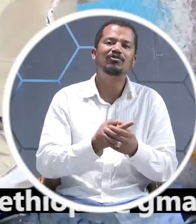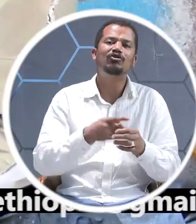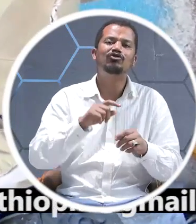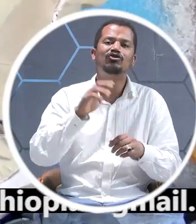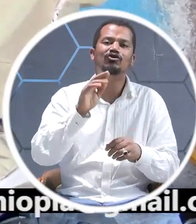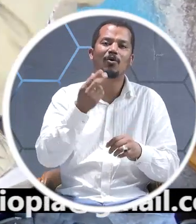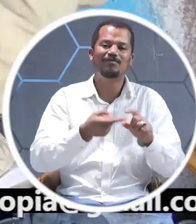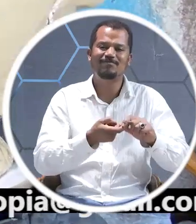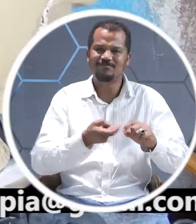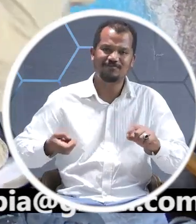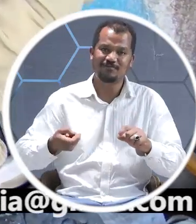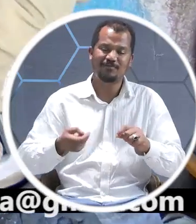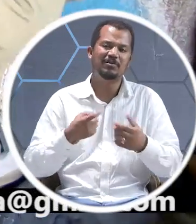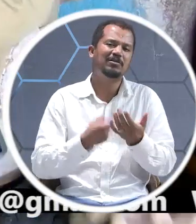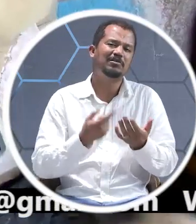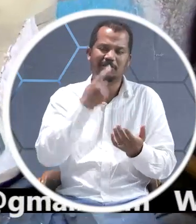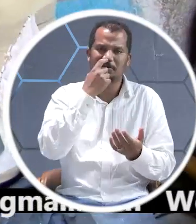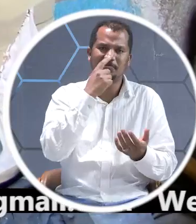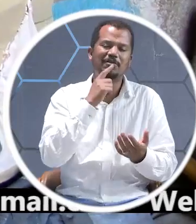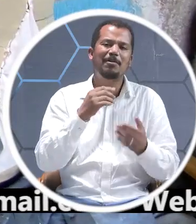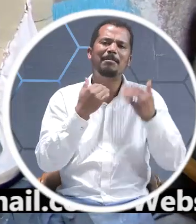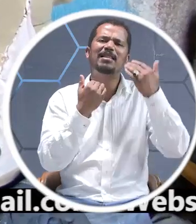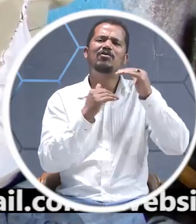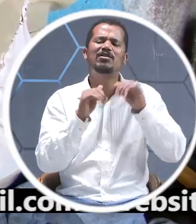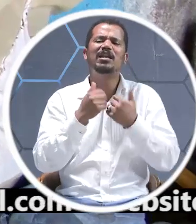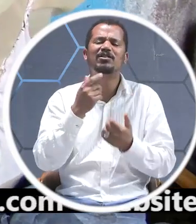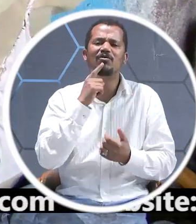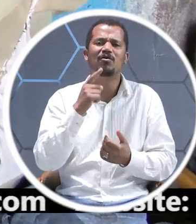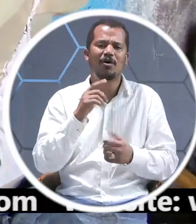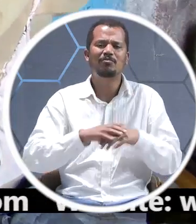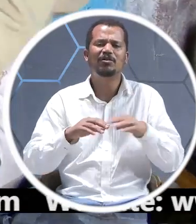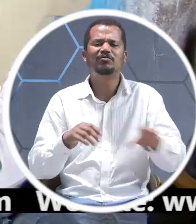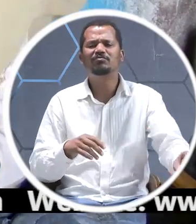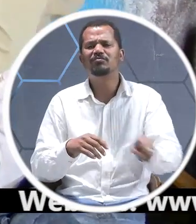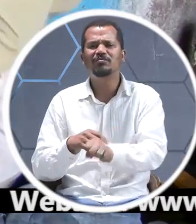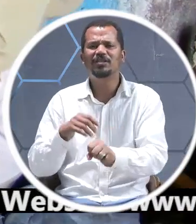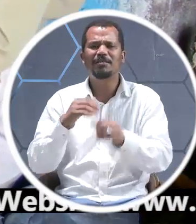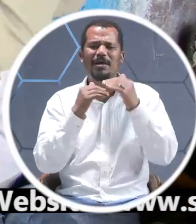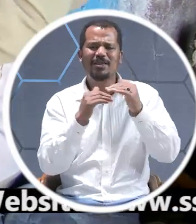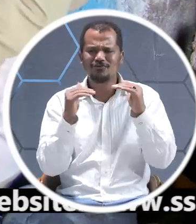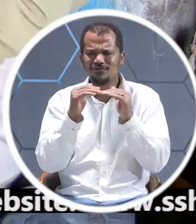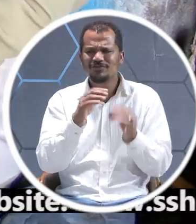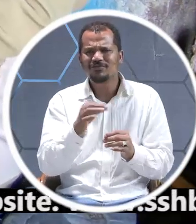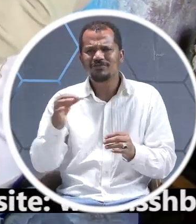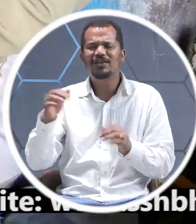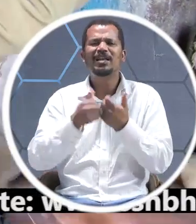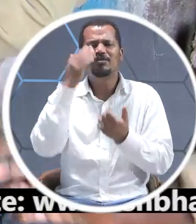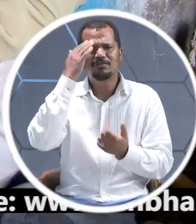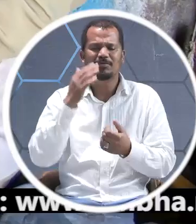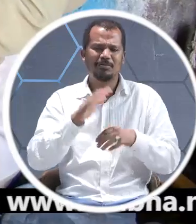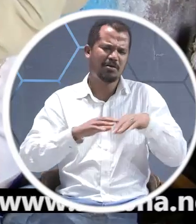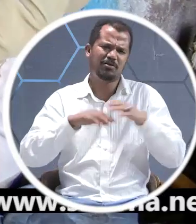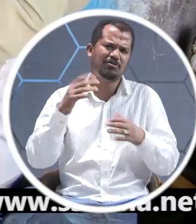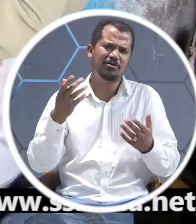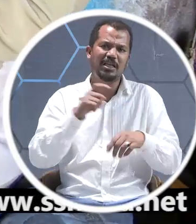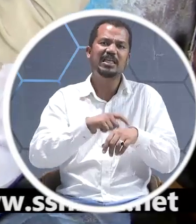ሽቦውን ታመጣለች ስለዚህ ያ ነው እንትን የሚለው መጠኑንስ እንዴት ነው የሚለዩት አሁን በእጆ ነው የሚወስዱት እኔ እንዳየሁት ከሆነ አዎ በእጅ ነው